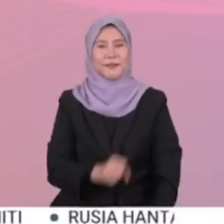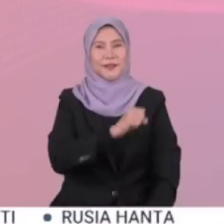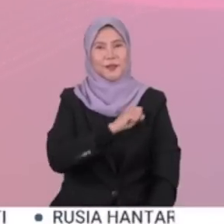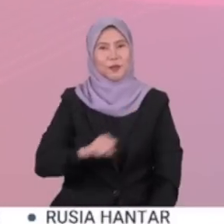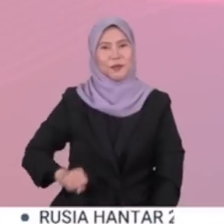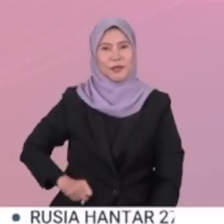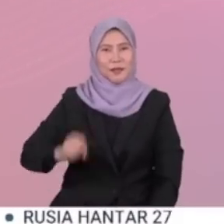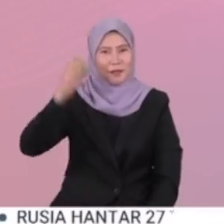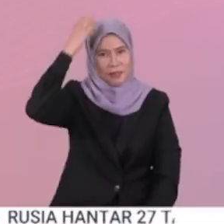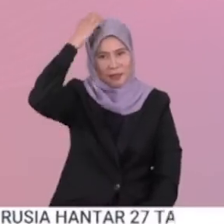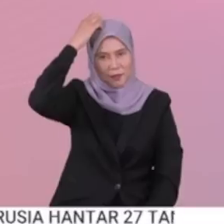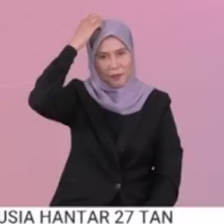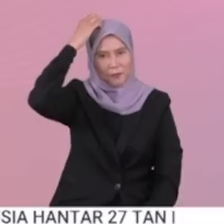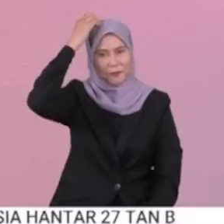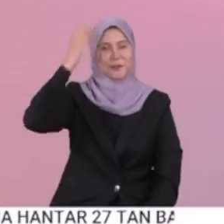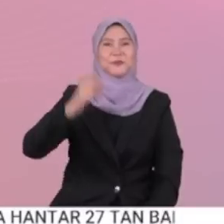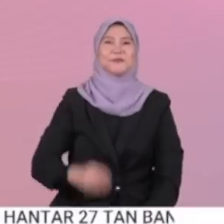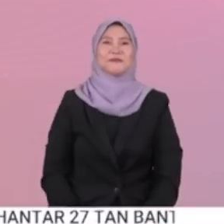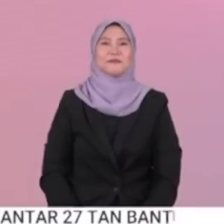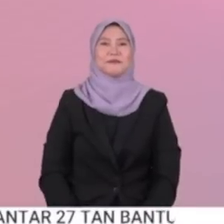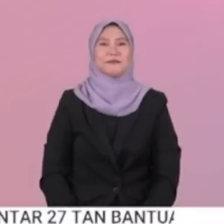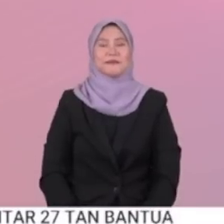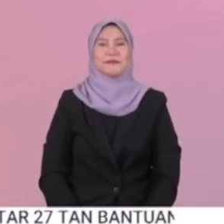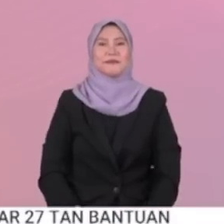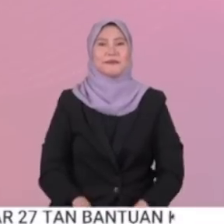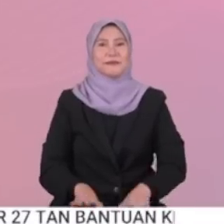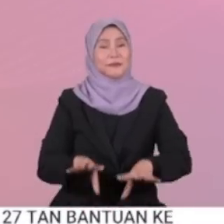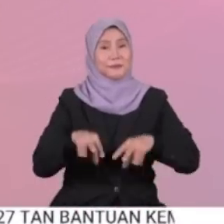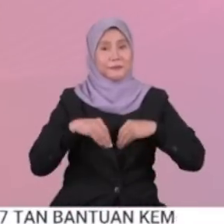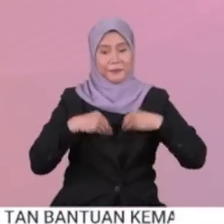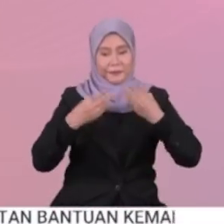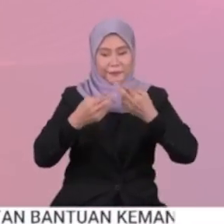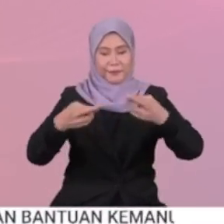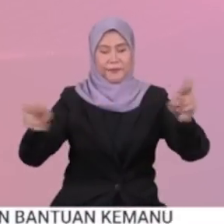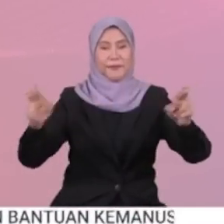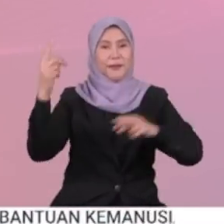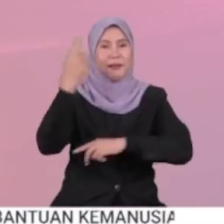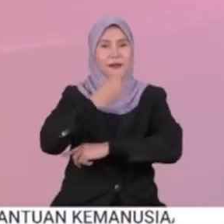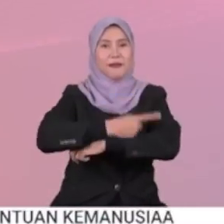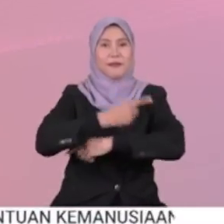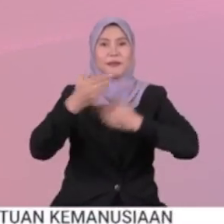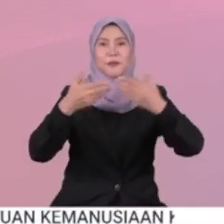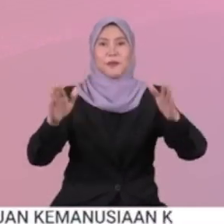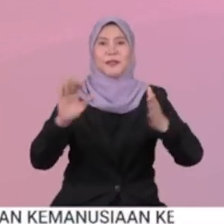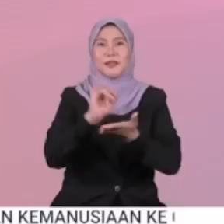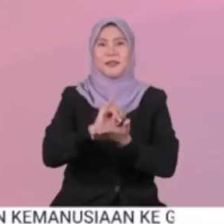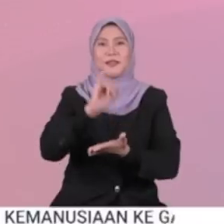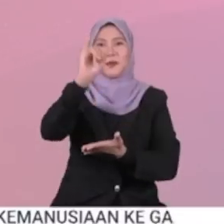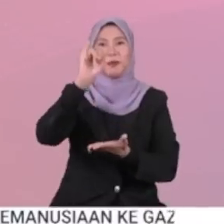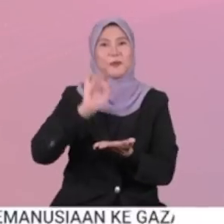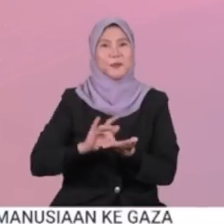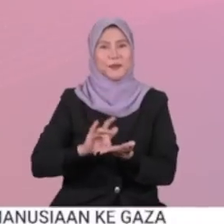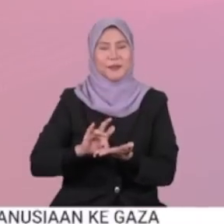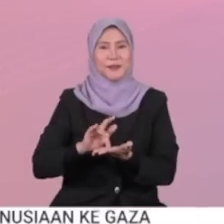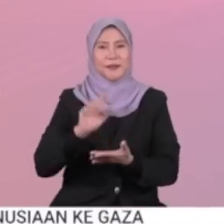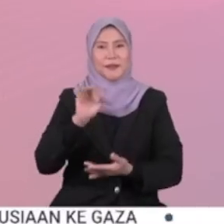Sultan Selangor, Sultan Syarafuddin Idris Shah berkenan menyempurnakan majlis perasmian Hari Terbuka Institut Pendidikan Perubatan